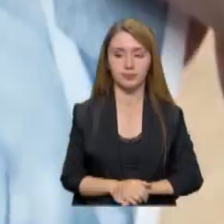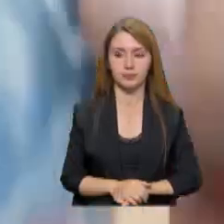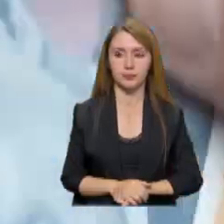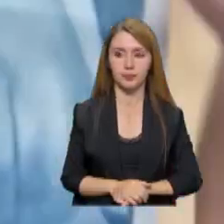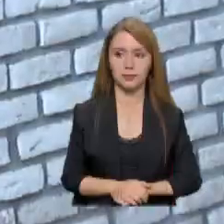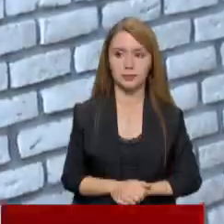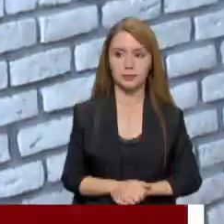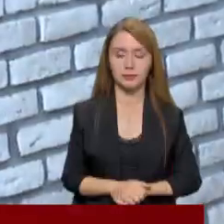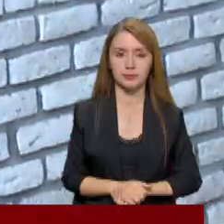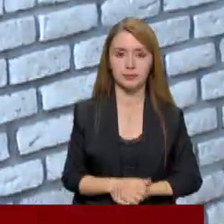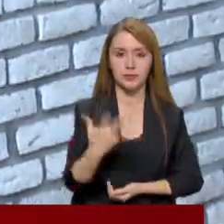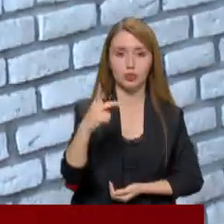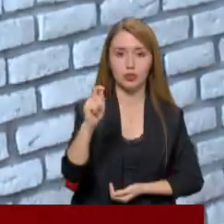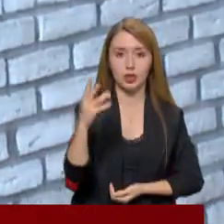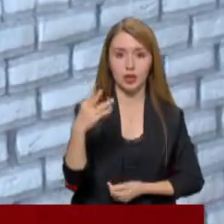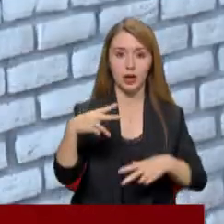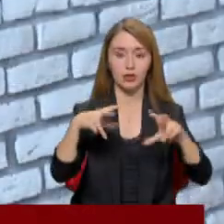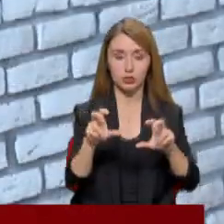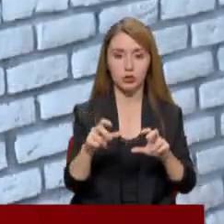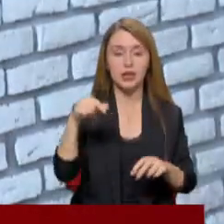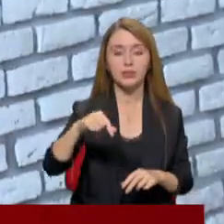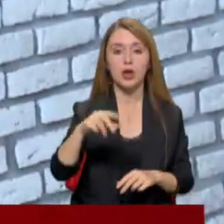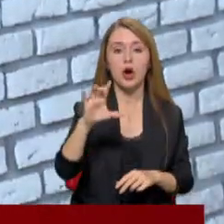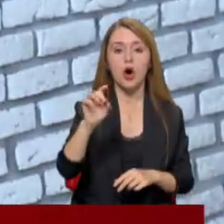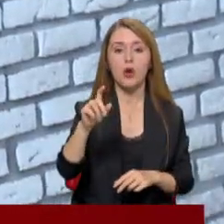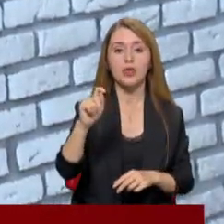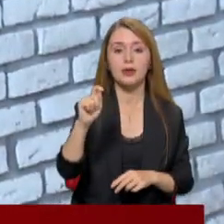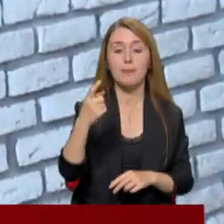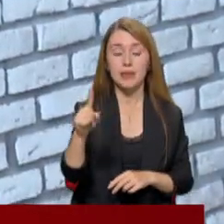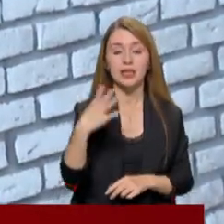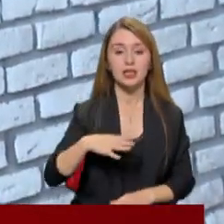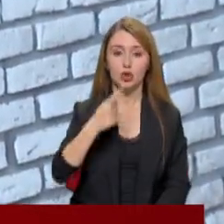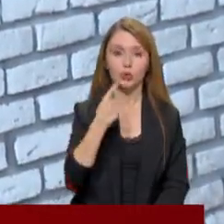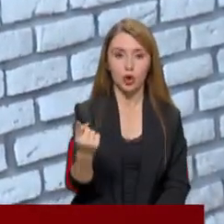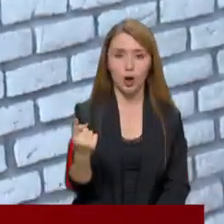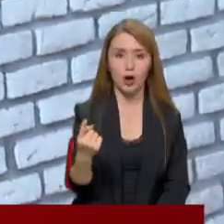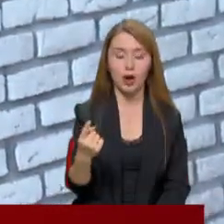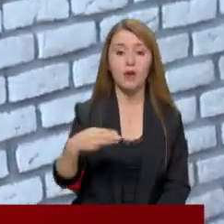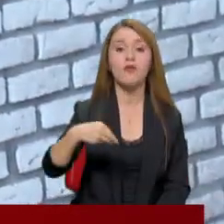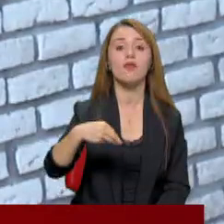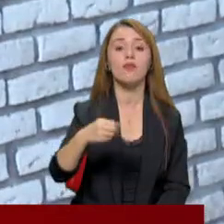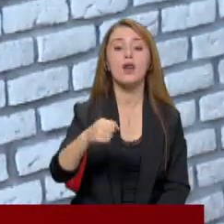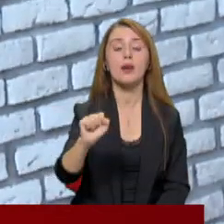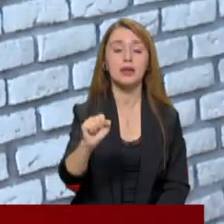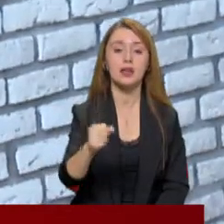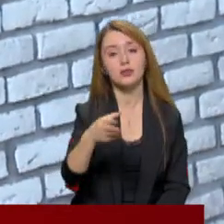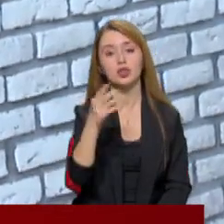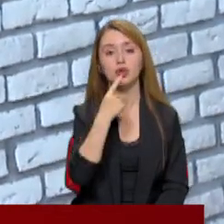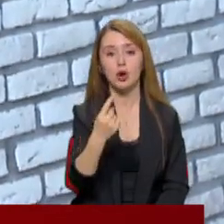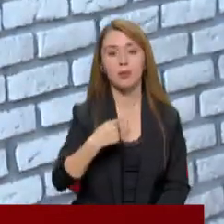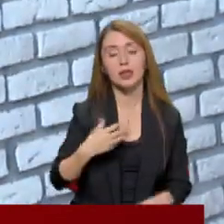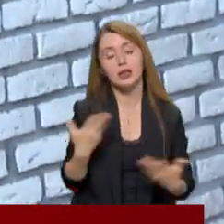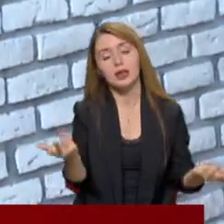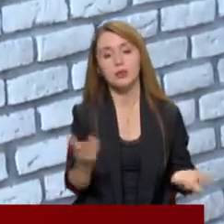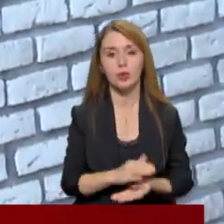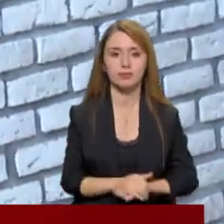koyamıyor 3 t'ye oturduğum ev Ben 15 istiyorum der Ev sahibim vermediğin takdirde çık beni